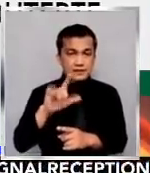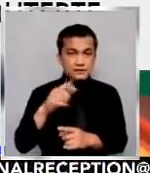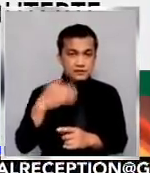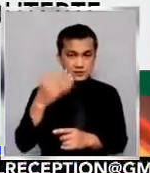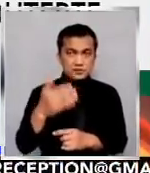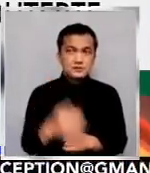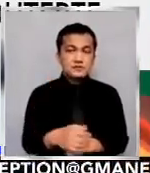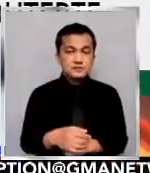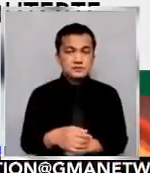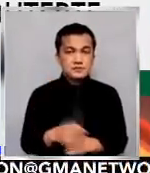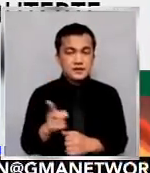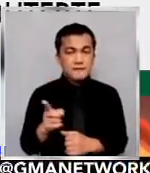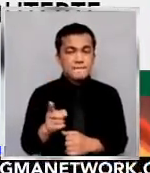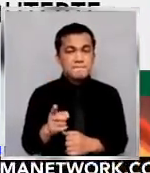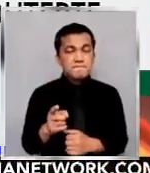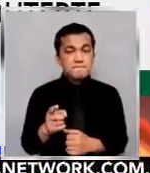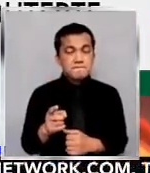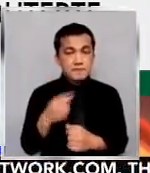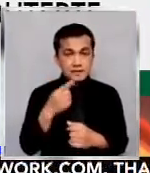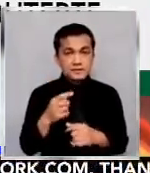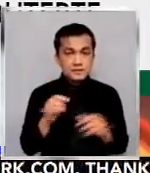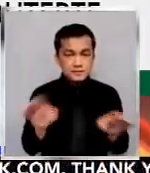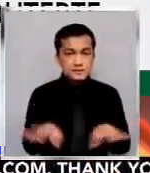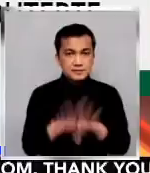puhon-puhon, it's the same lakaw.